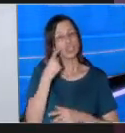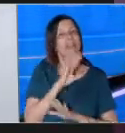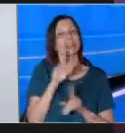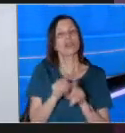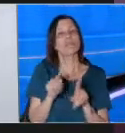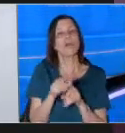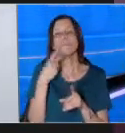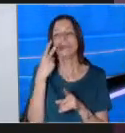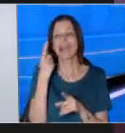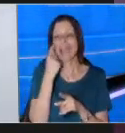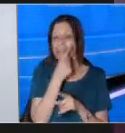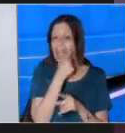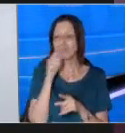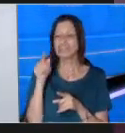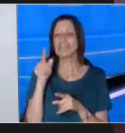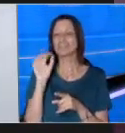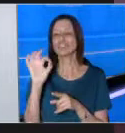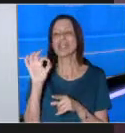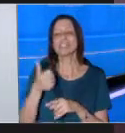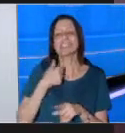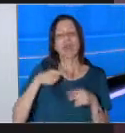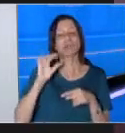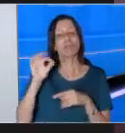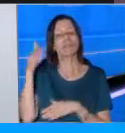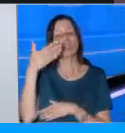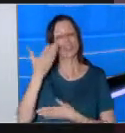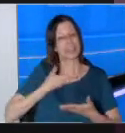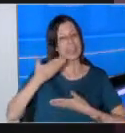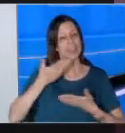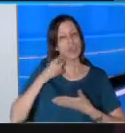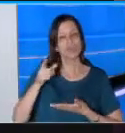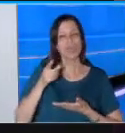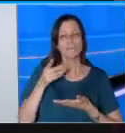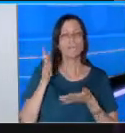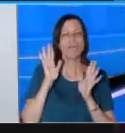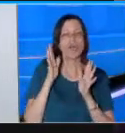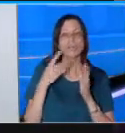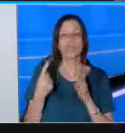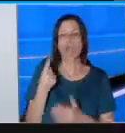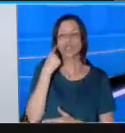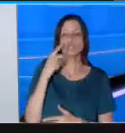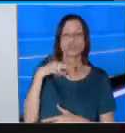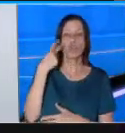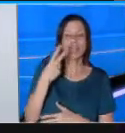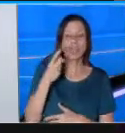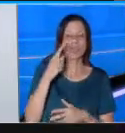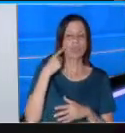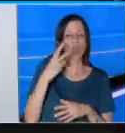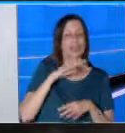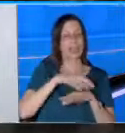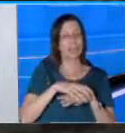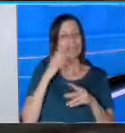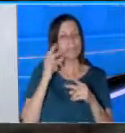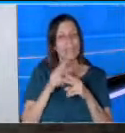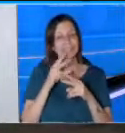אלה שרי חוץ של מדינות מאוד ידידותיות, ואני אומר לכם, הם כל כך התרשמו להיות בכיפת ברזל,